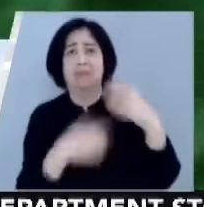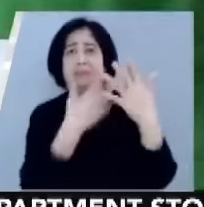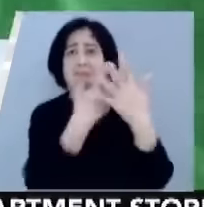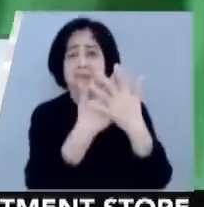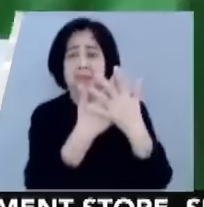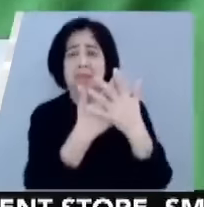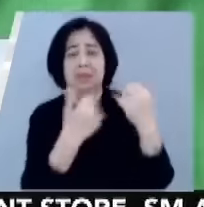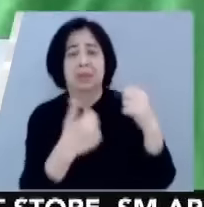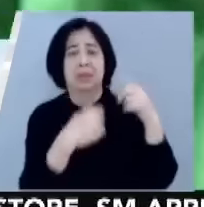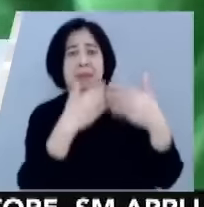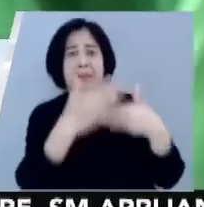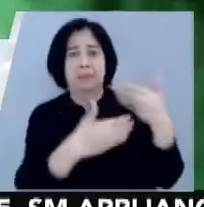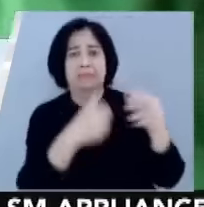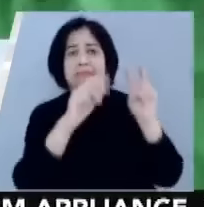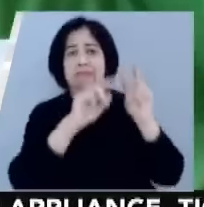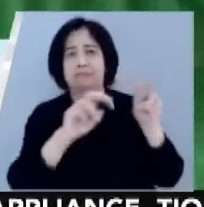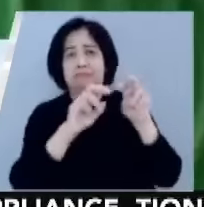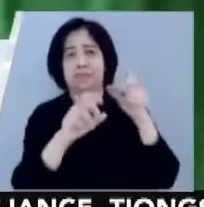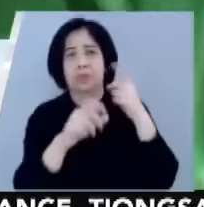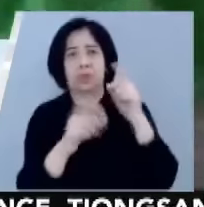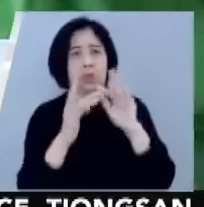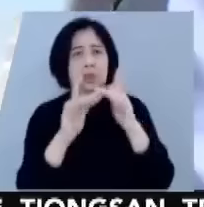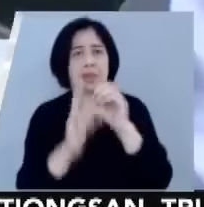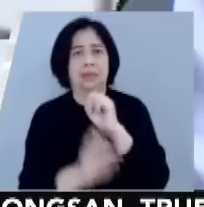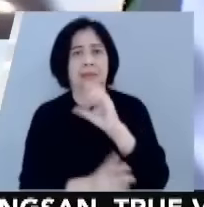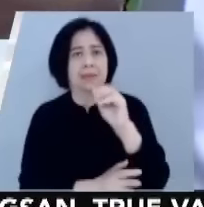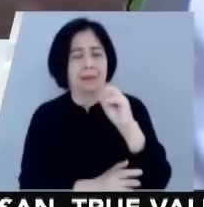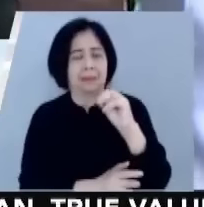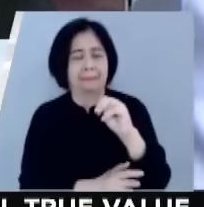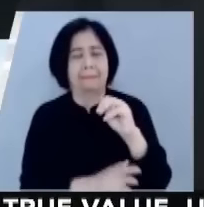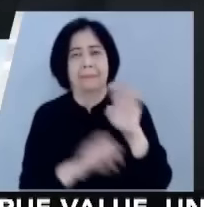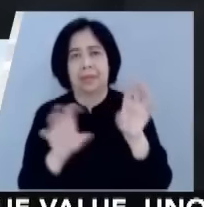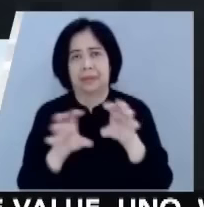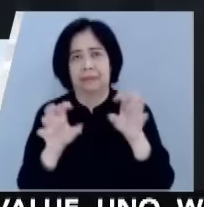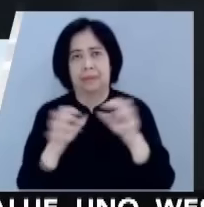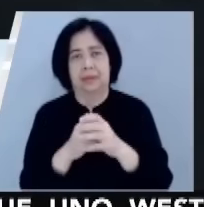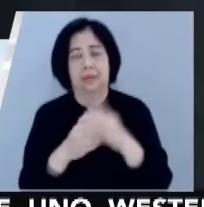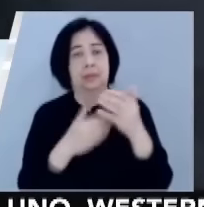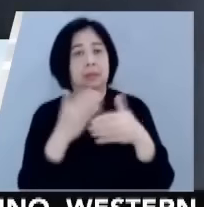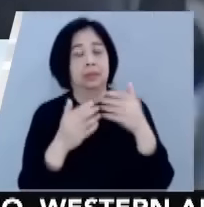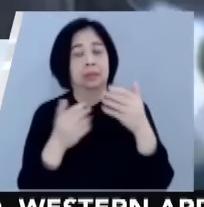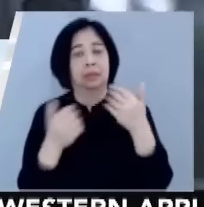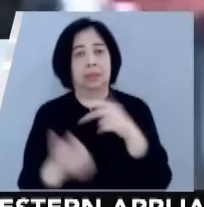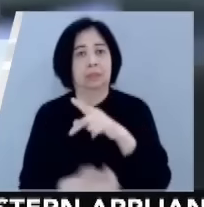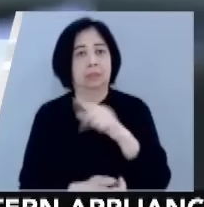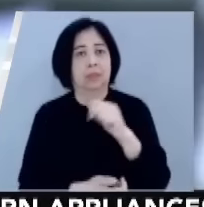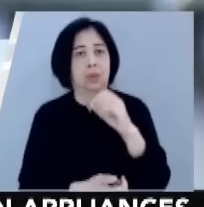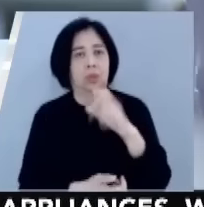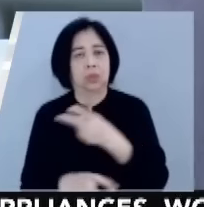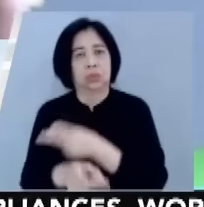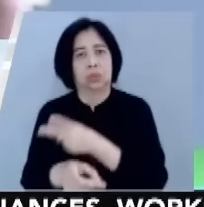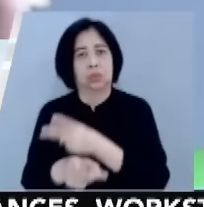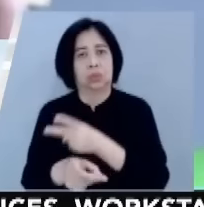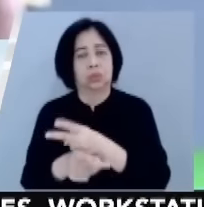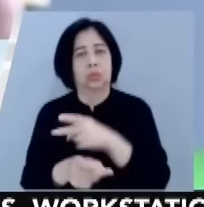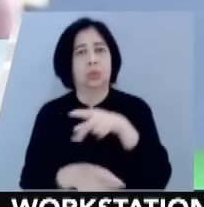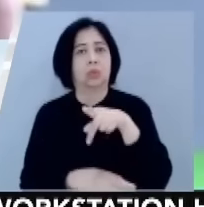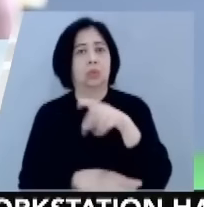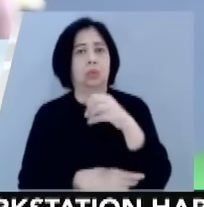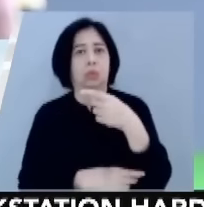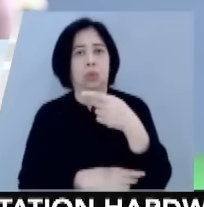sa investigasyon para sa online scamming activities. Inaasikaso na raw ng PAOC ang pag-aalaga sa Pogo babies. Bukod